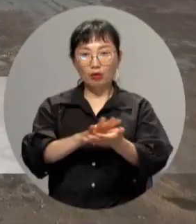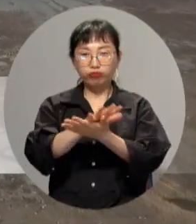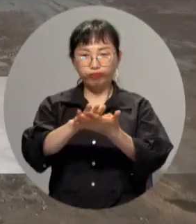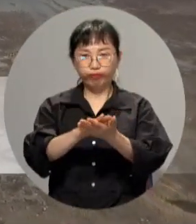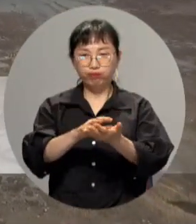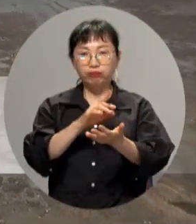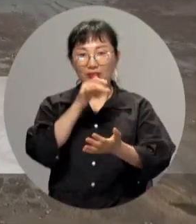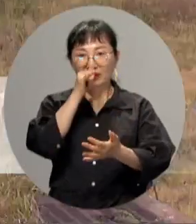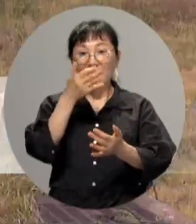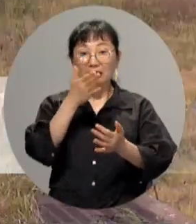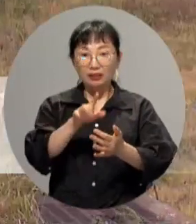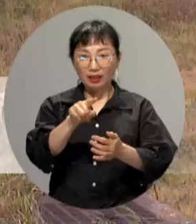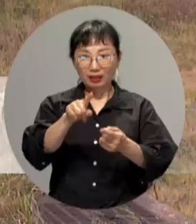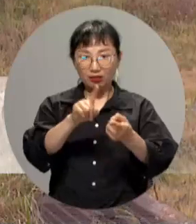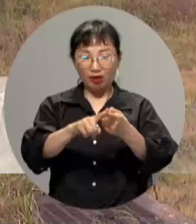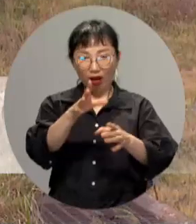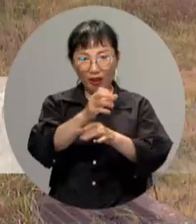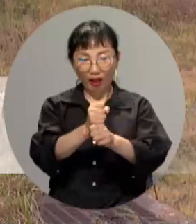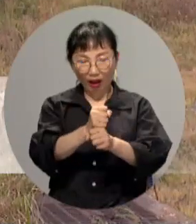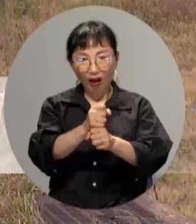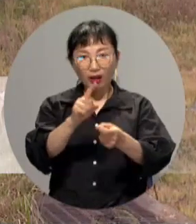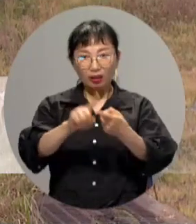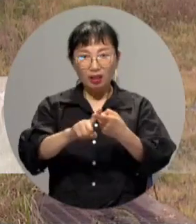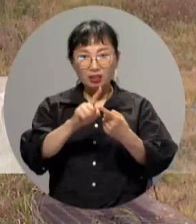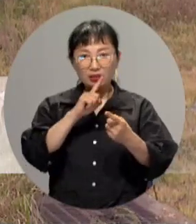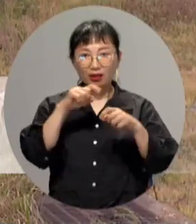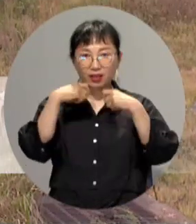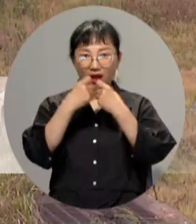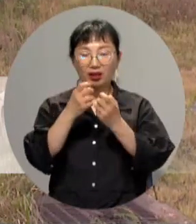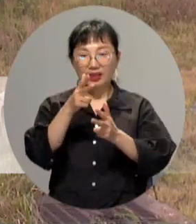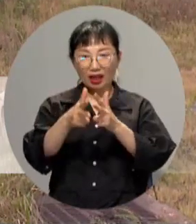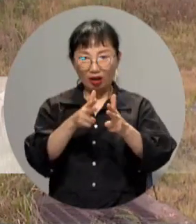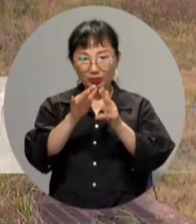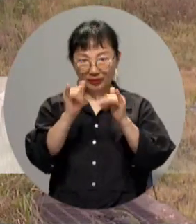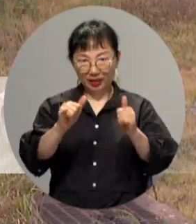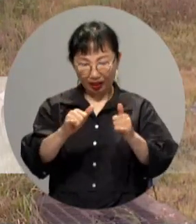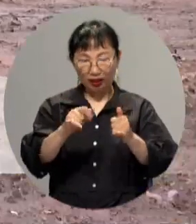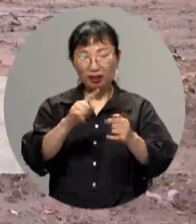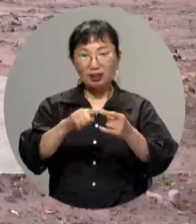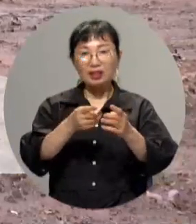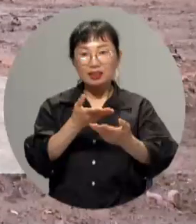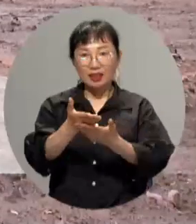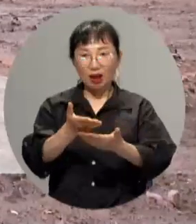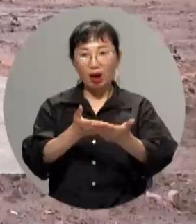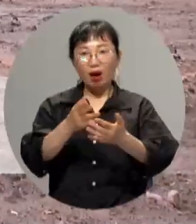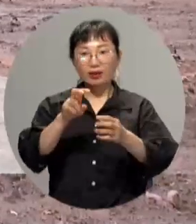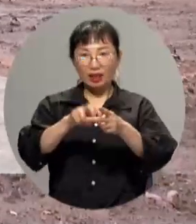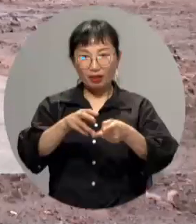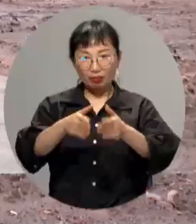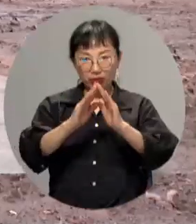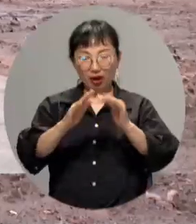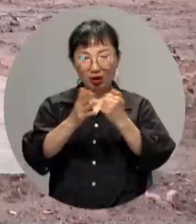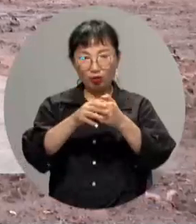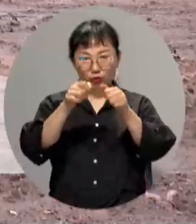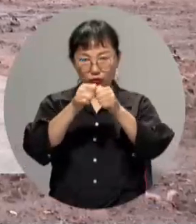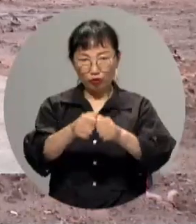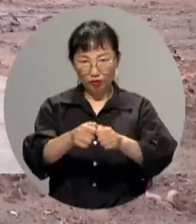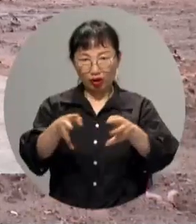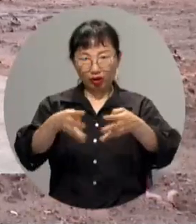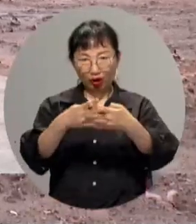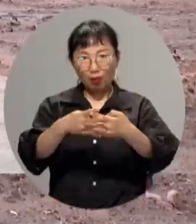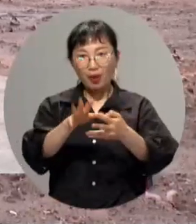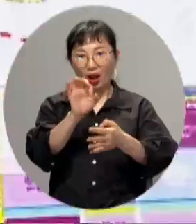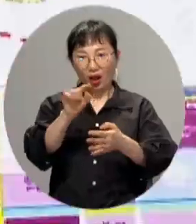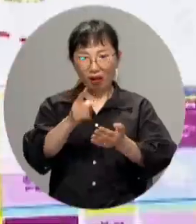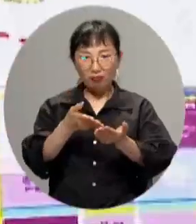책임 중국 및 신탁 계약 체결 등에 관해 민간사업자인 군산 자동차 무역센터가 제시한 구체적인 협의안이 수용되면서